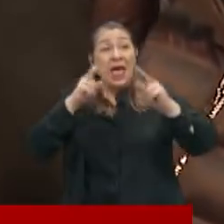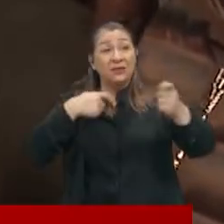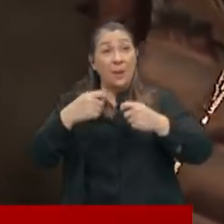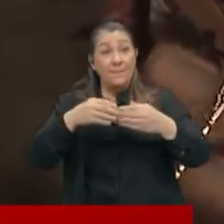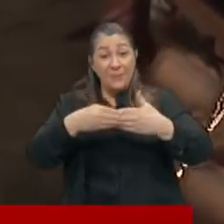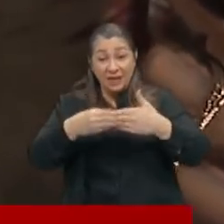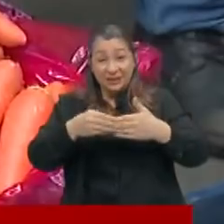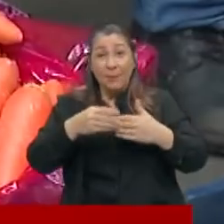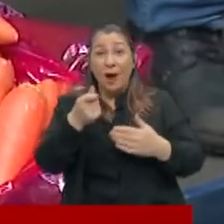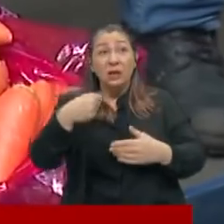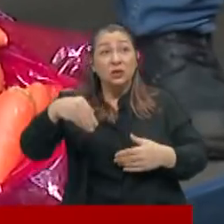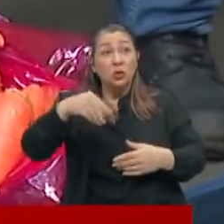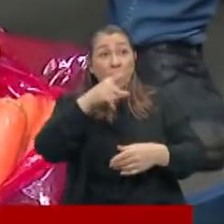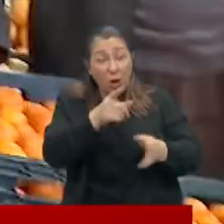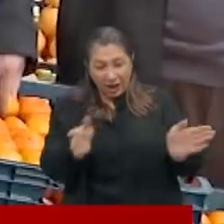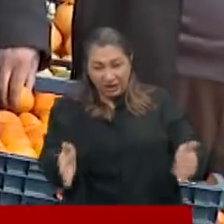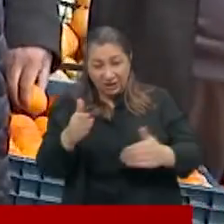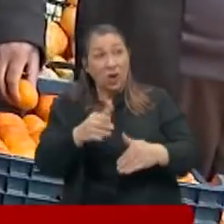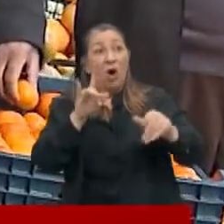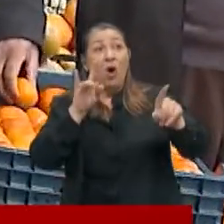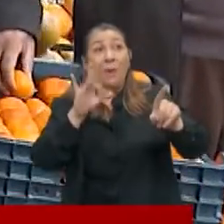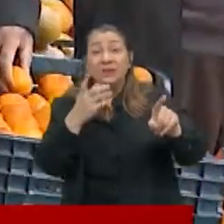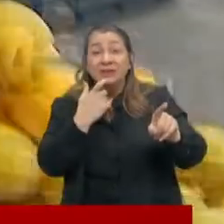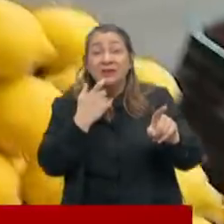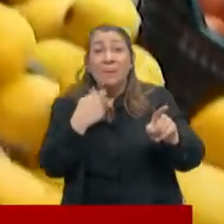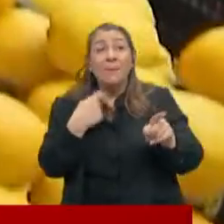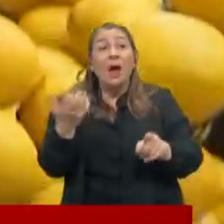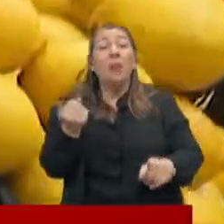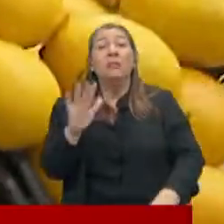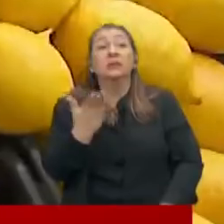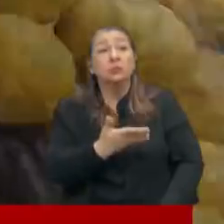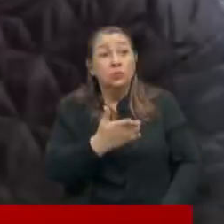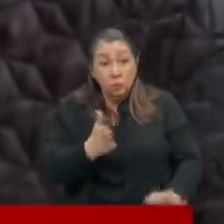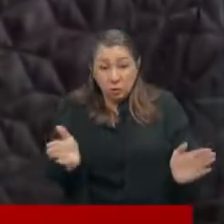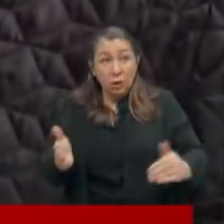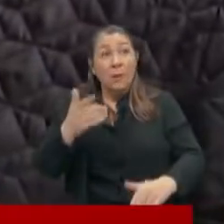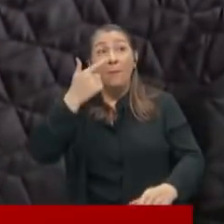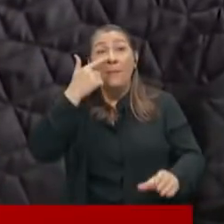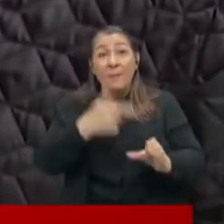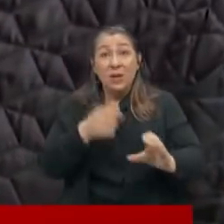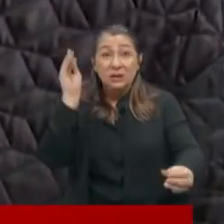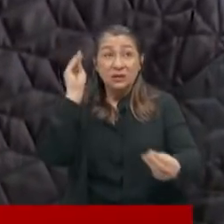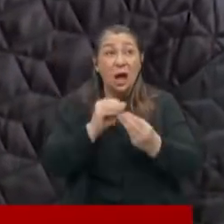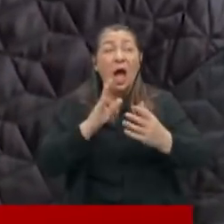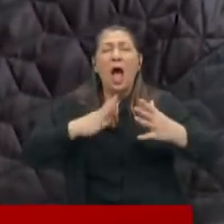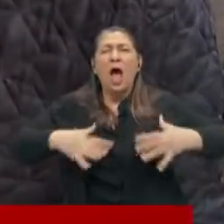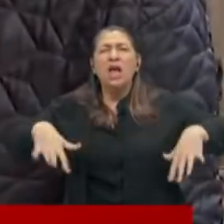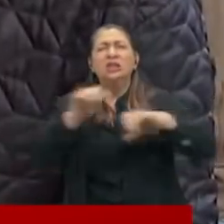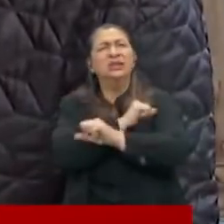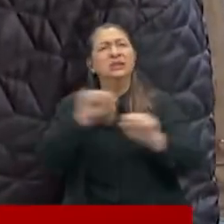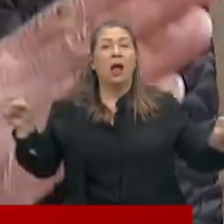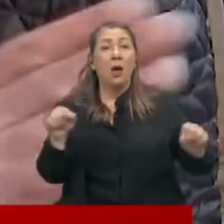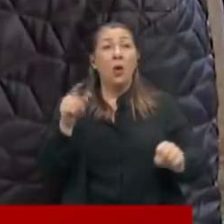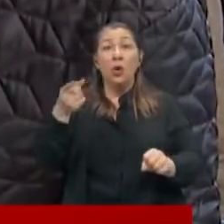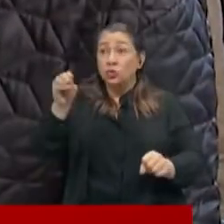plastiği parayla satıyorlar. O plastik kasaları. 15 senedir bedel almadık buna. Bu kasalara. Tabii mazotun zamlanışı her şeye yansıdı. Yani